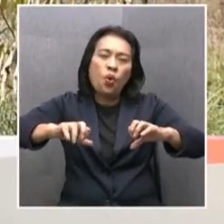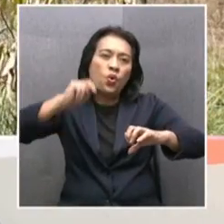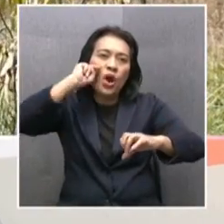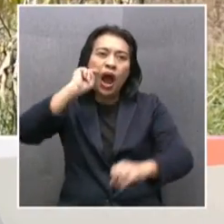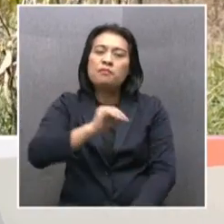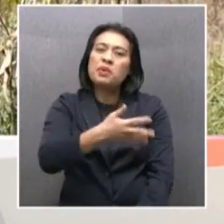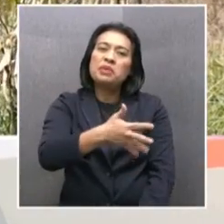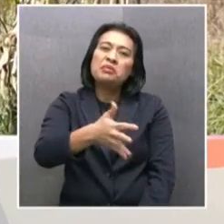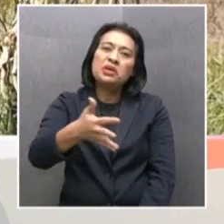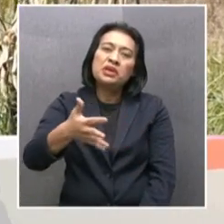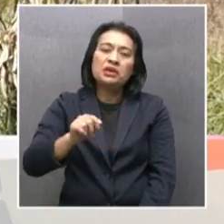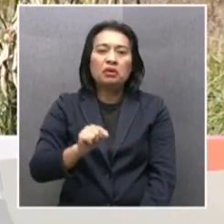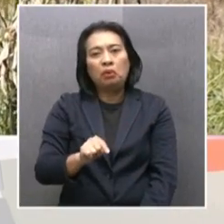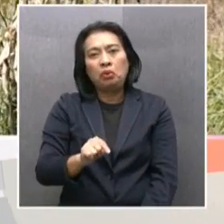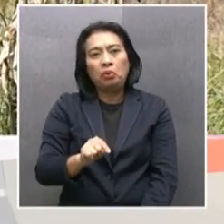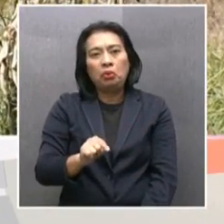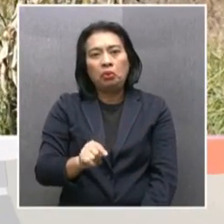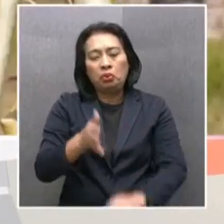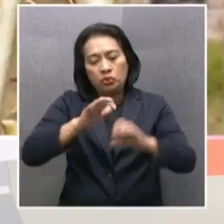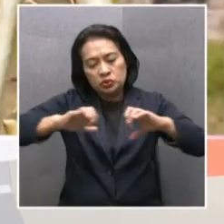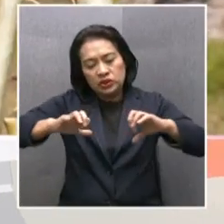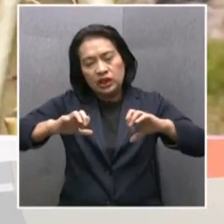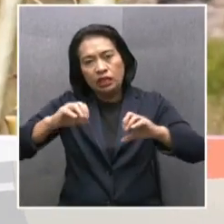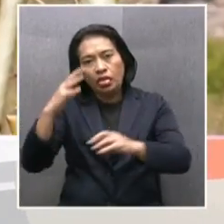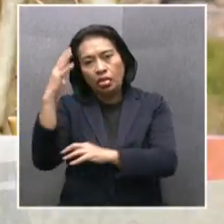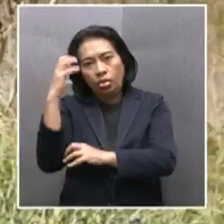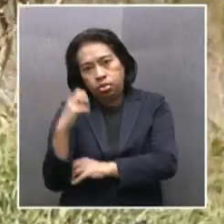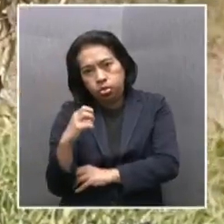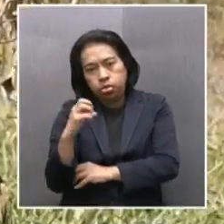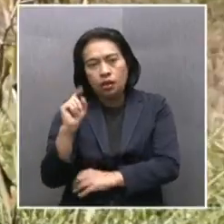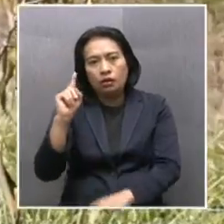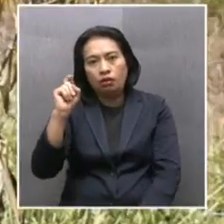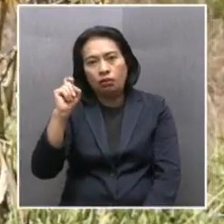บนี้เนี่ยทุเรียนก็แห้งตายขาดต้นเลยครับ